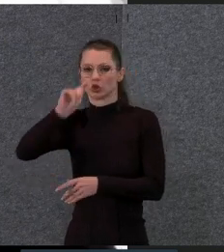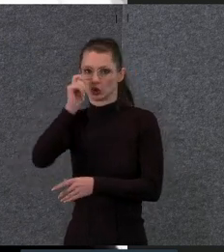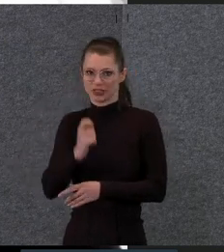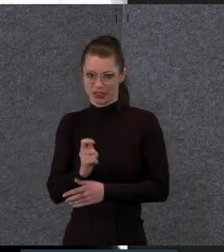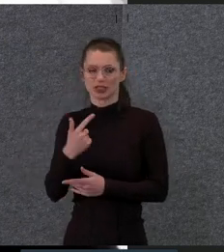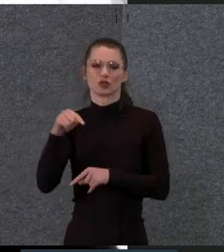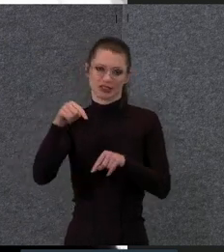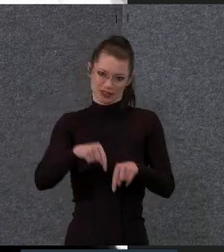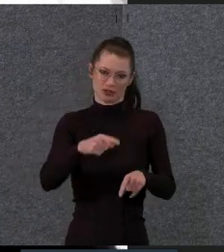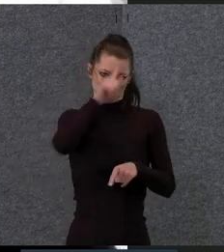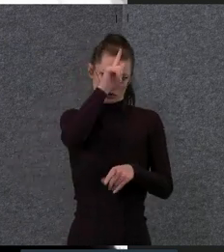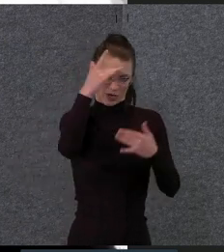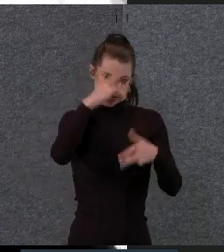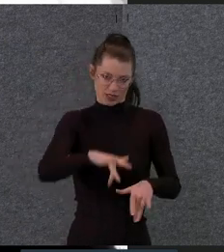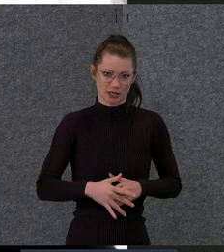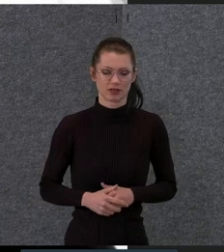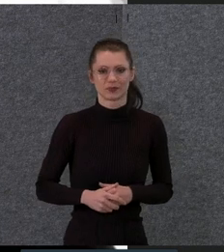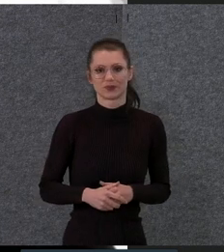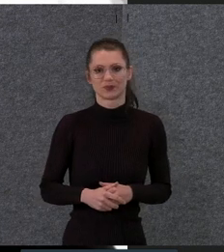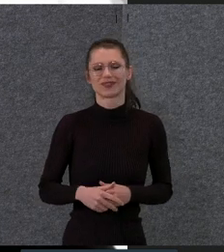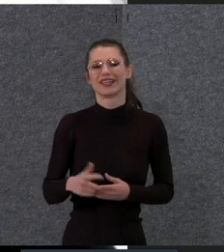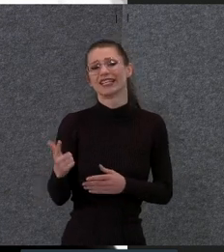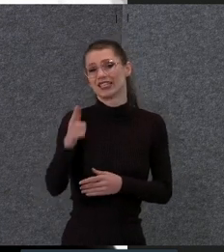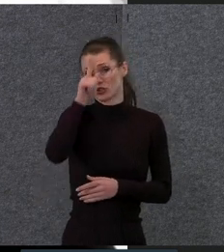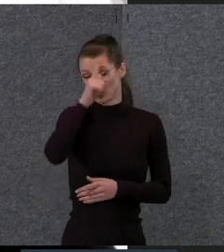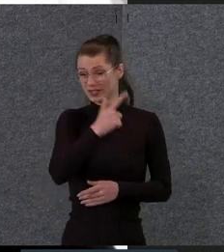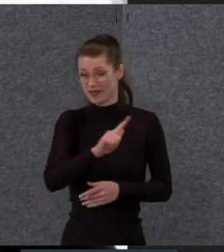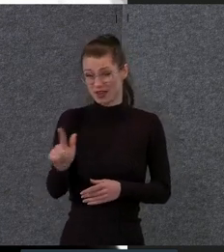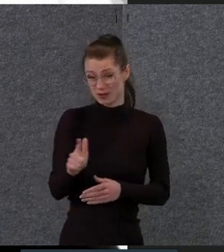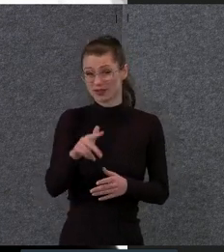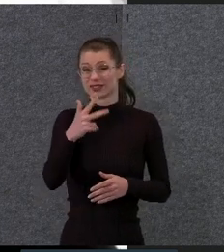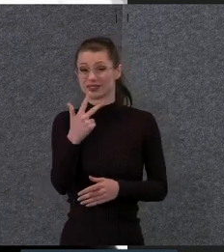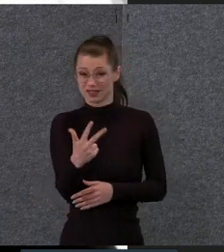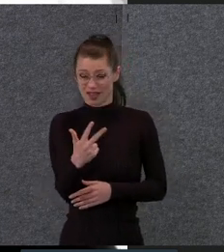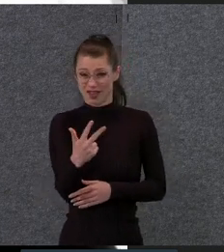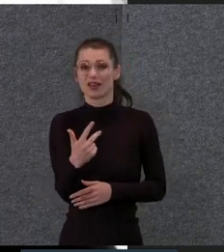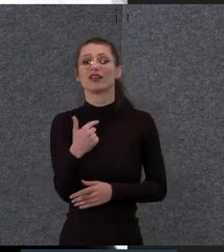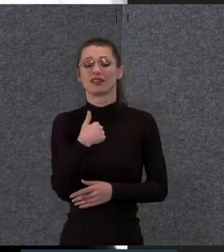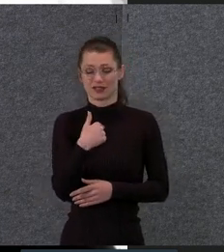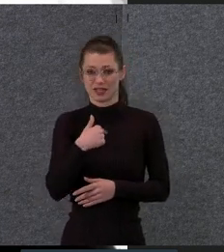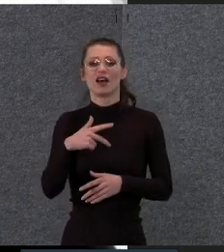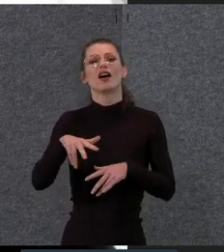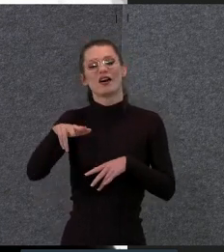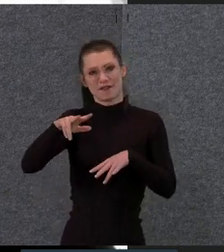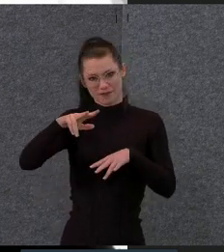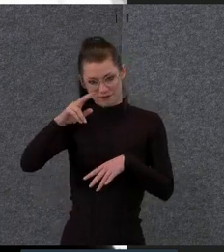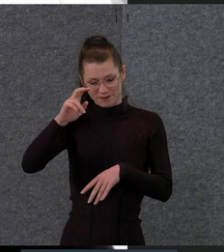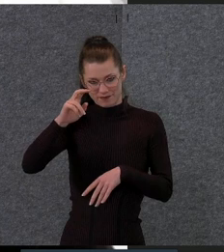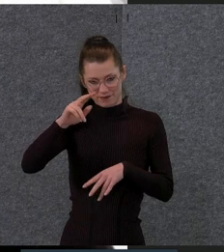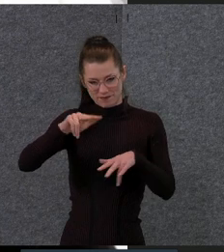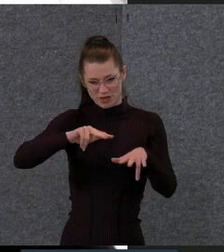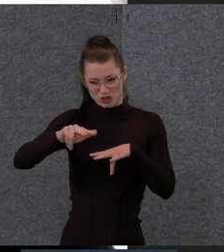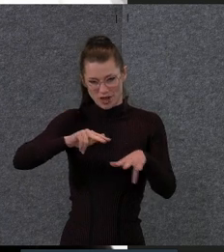anerkannt bekommen. In Deutschland habe ich im Jahre 2000, 2003 als Wirtschaftsinformatikerin mit sehr